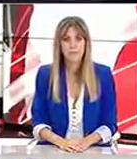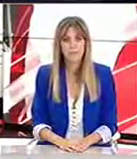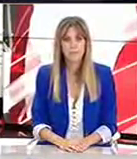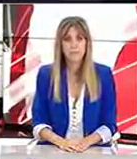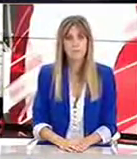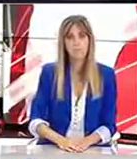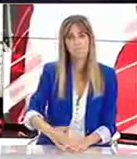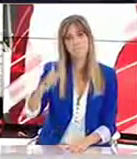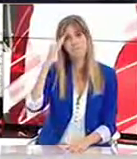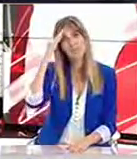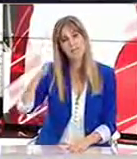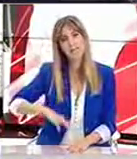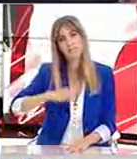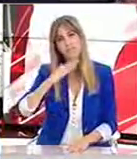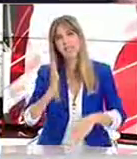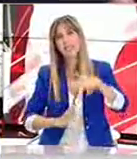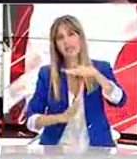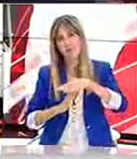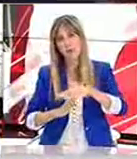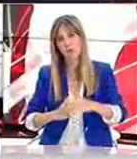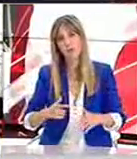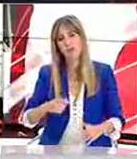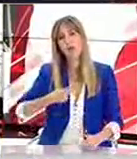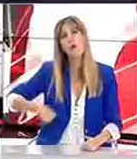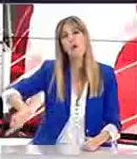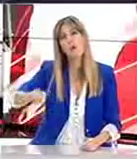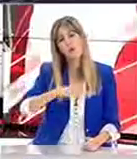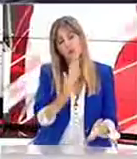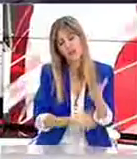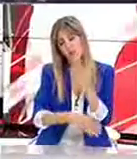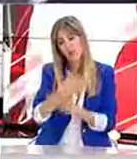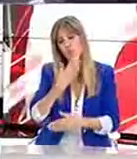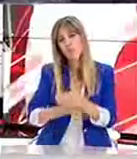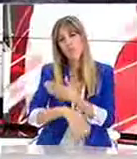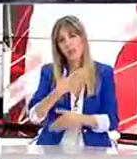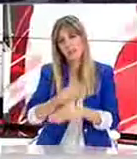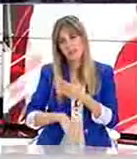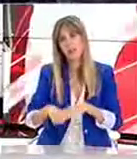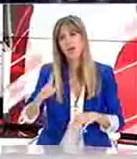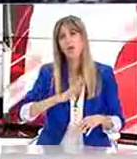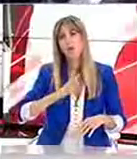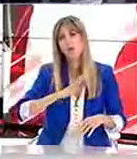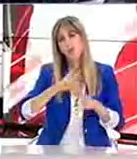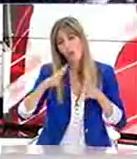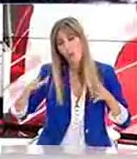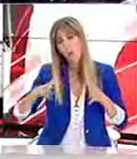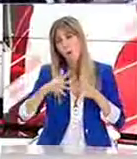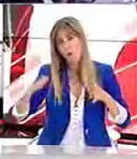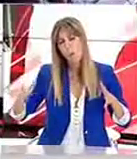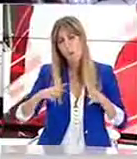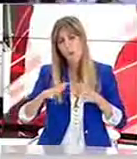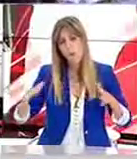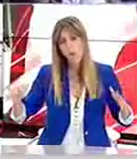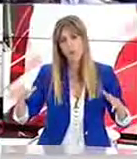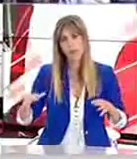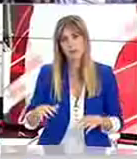Καλησπέρα, κύριε Πρόεδρε. Θα προσπαθήσω να μην σας κουράσω, γιατί έχουμε κουραστεί όλοι. Είναι, όχι τίποτα, αλλά φύγανε υπουργείο. Θα το, ναι. Βλέπω